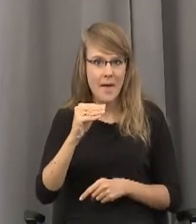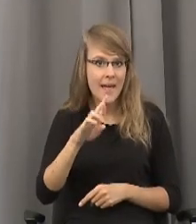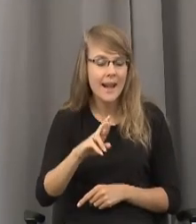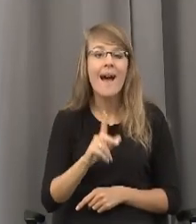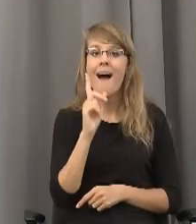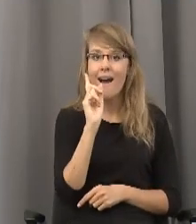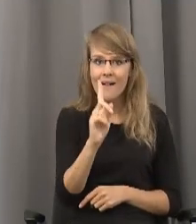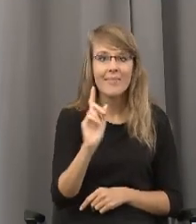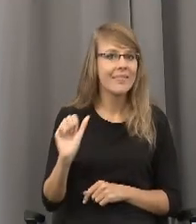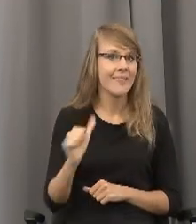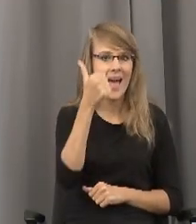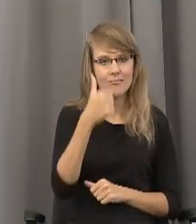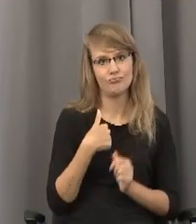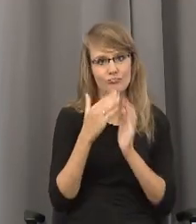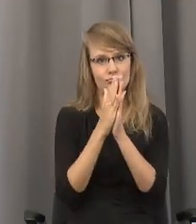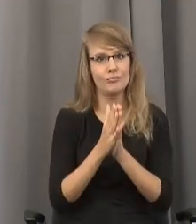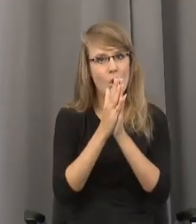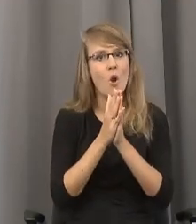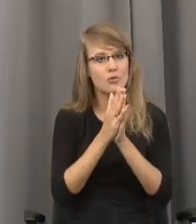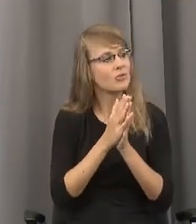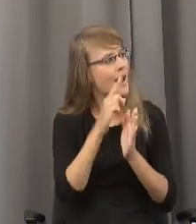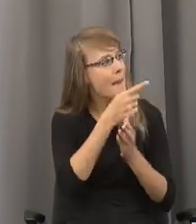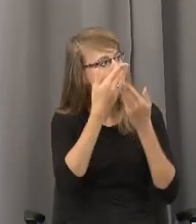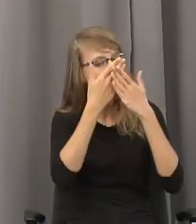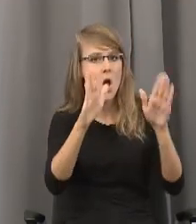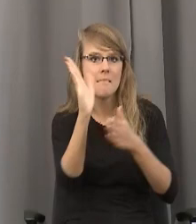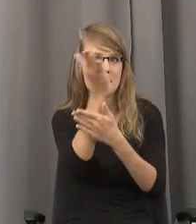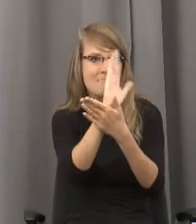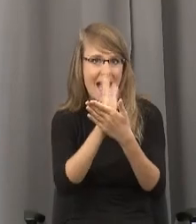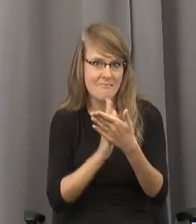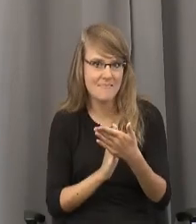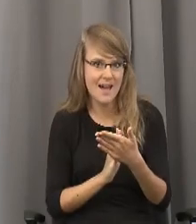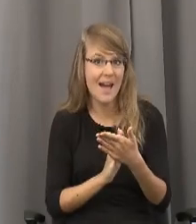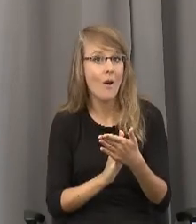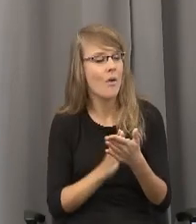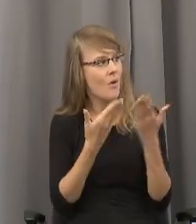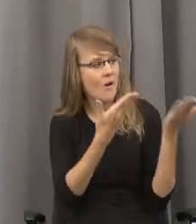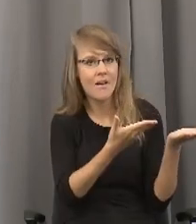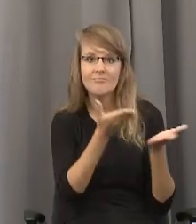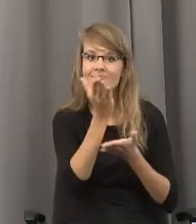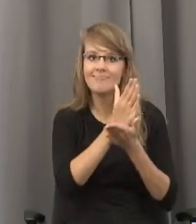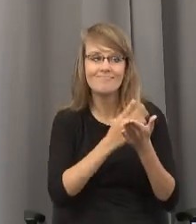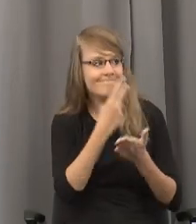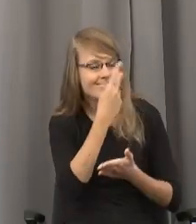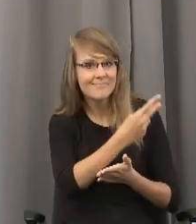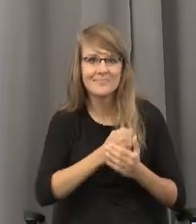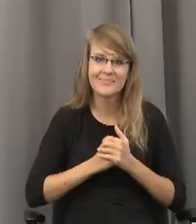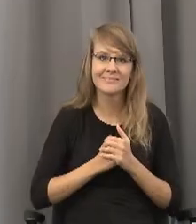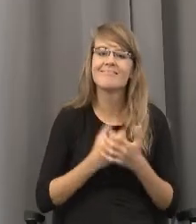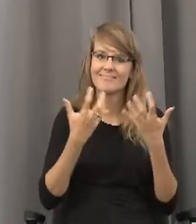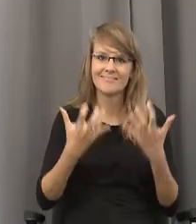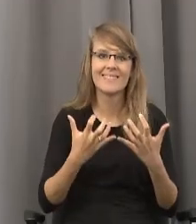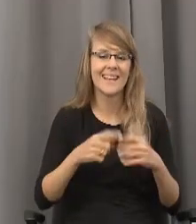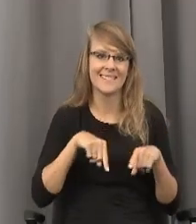poprosić, żebyśmy mogli pokazać mapę, na której, o właśnie, bo chciałabym serdecznie pozdrowić